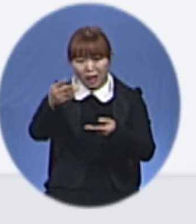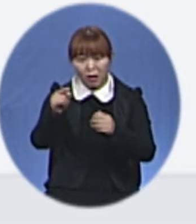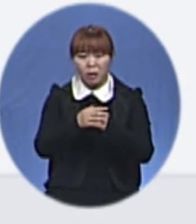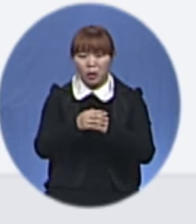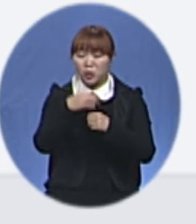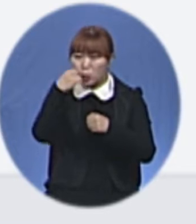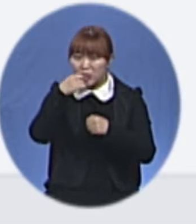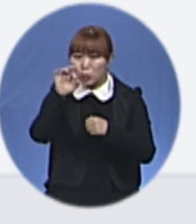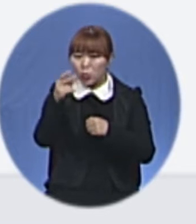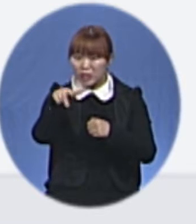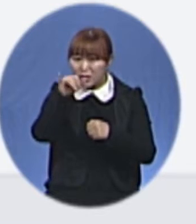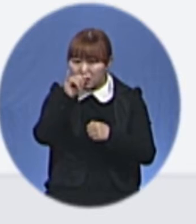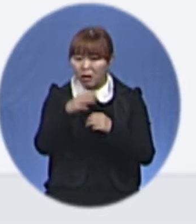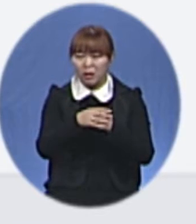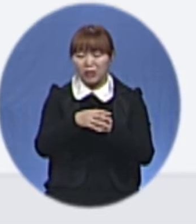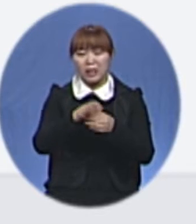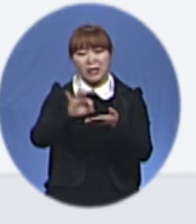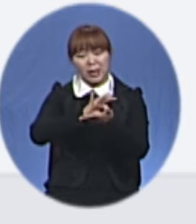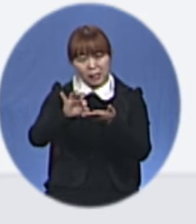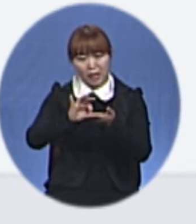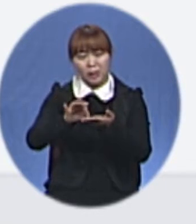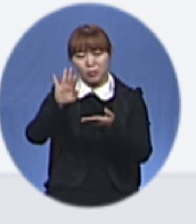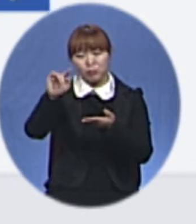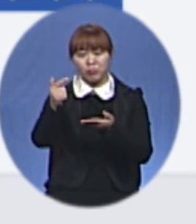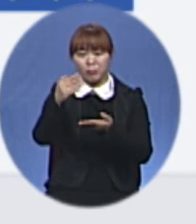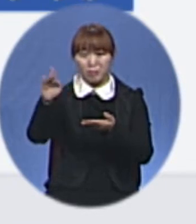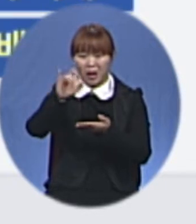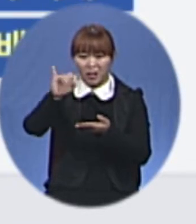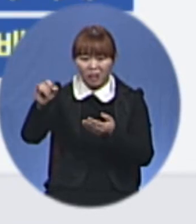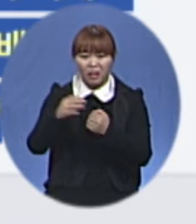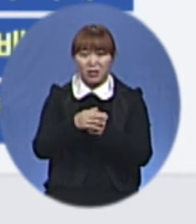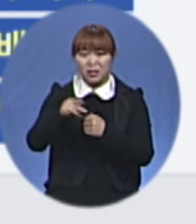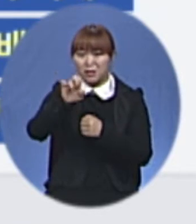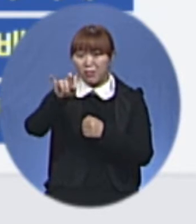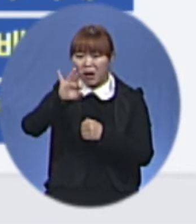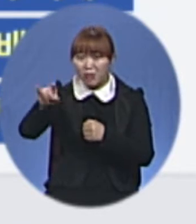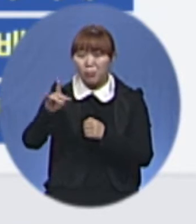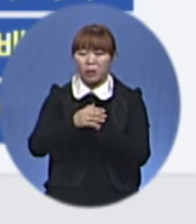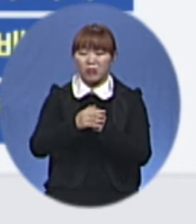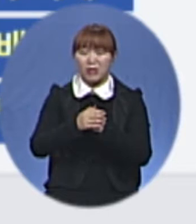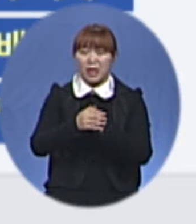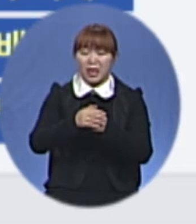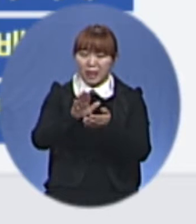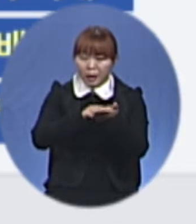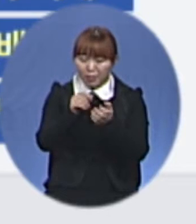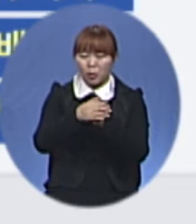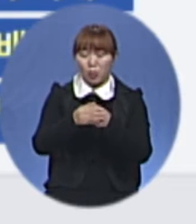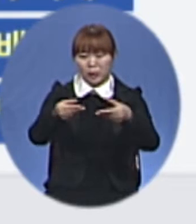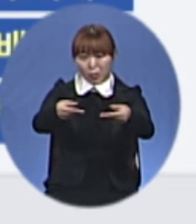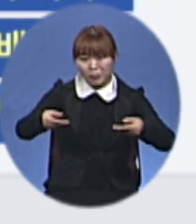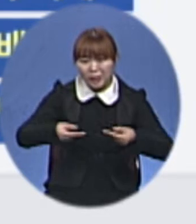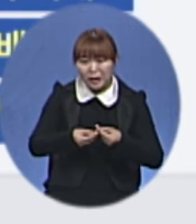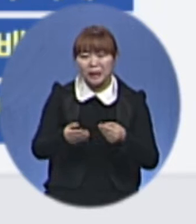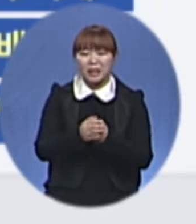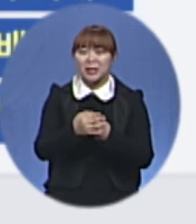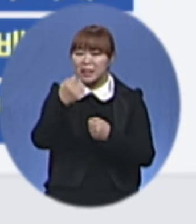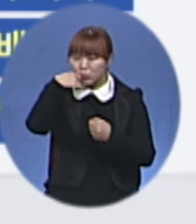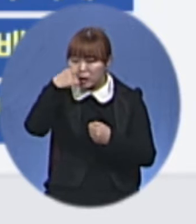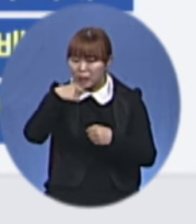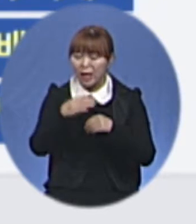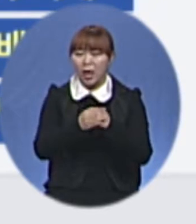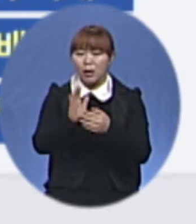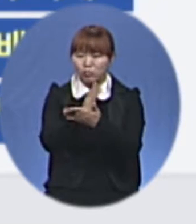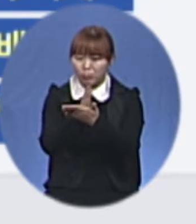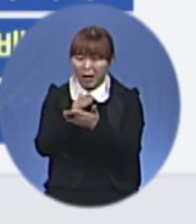있어요, 계산은 분빠이, 여기서 시마이는 다진 양념 주세요, 회 한 접시, 이쑤시개,